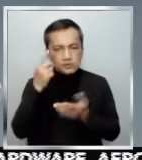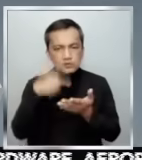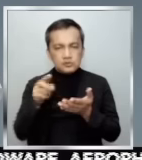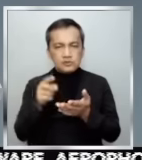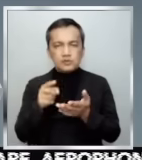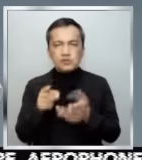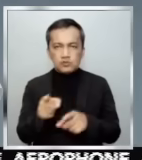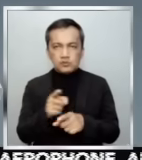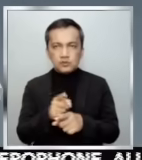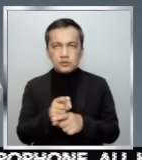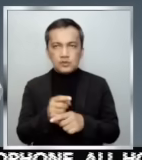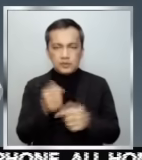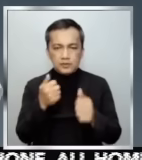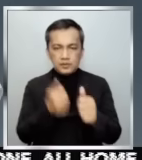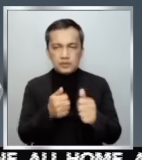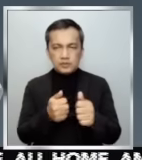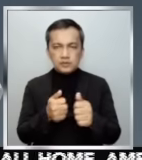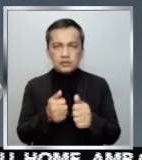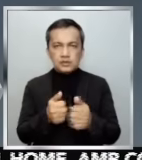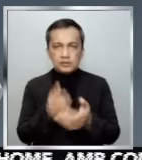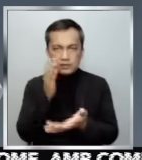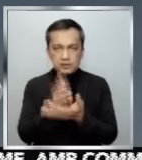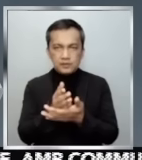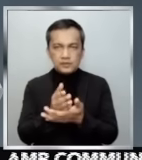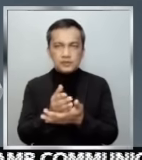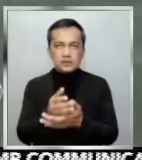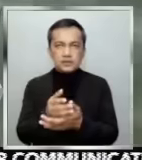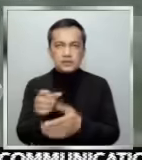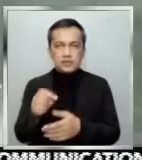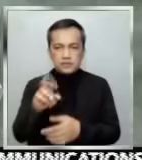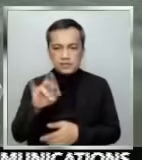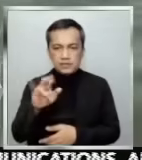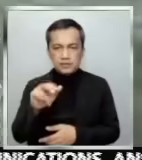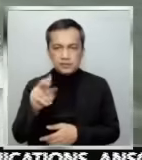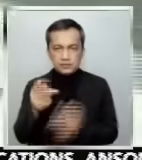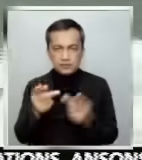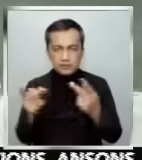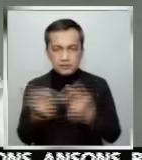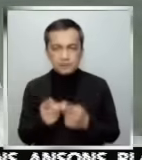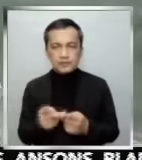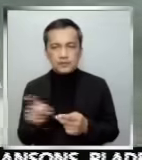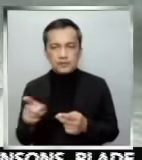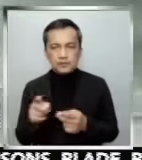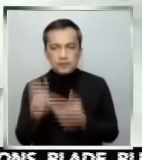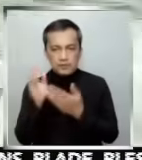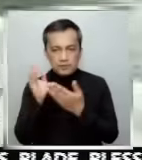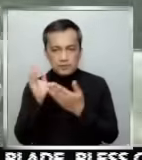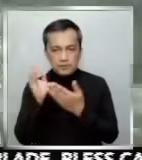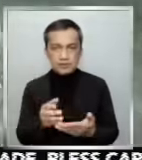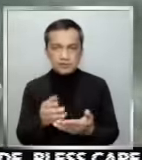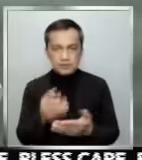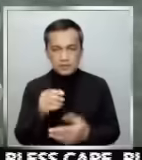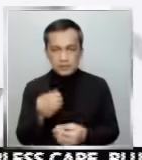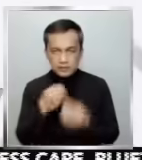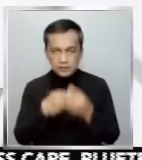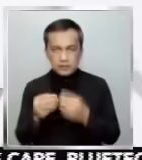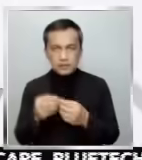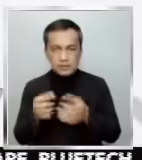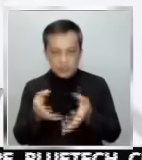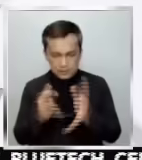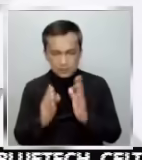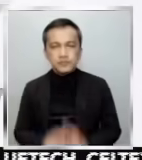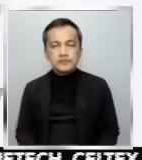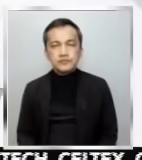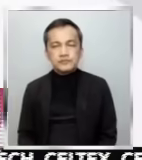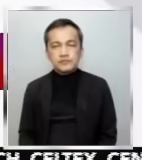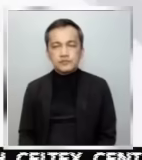masusunod ang pansamantalang pagpapatigil sa reclamation sa lugar mga magdadala lang daw ng mga supply ng pagkain ng papayagan Wala po